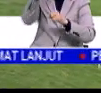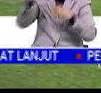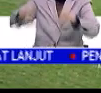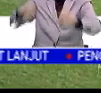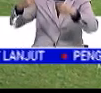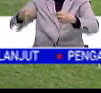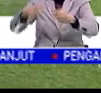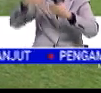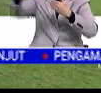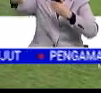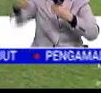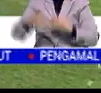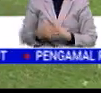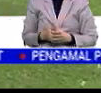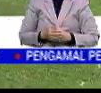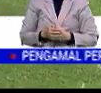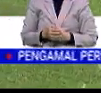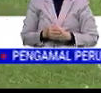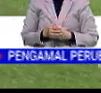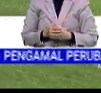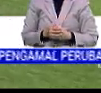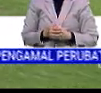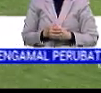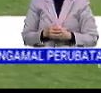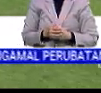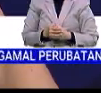saingan musim ini.